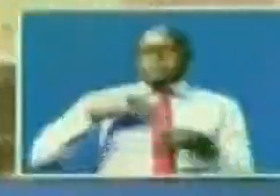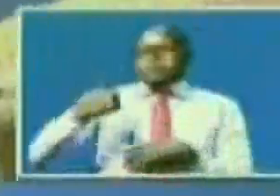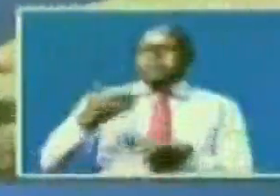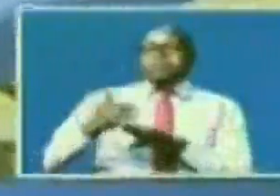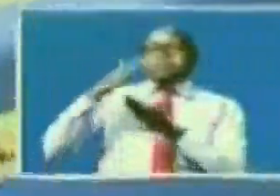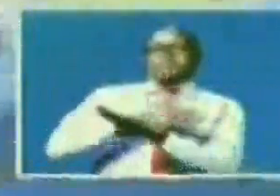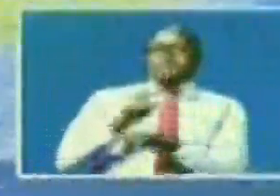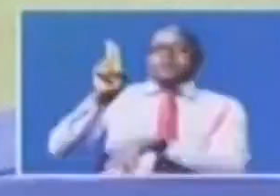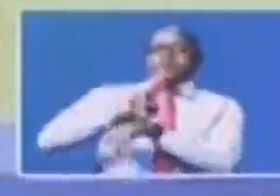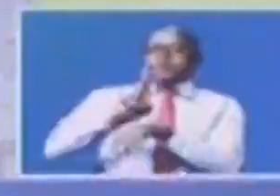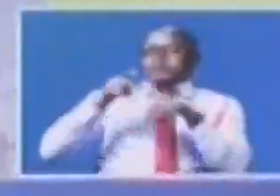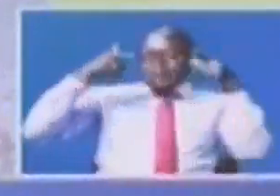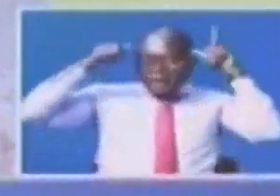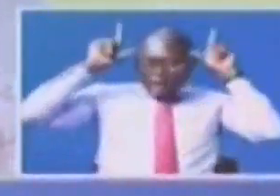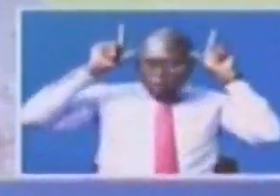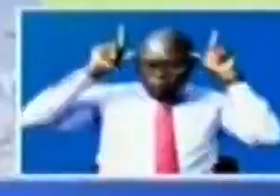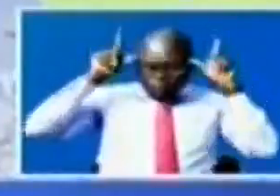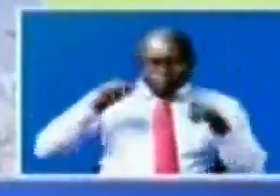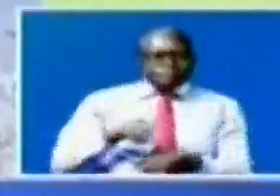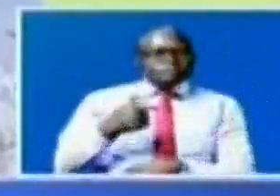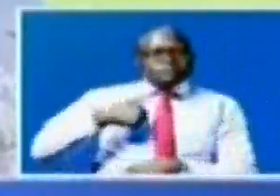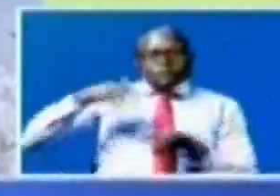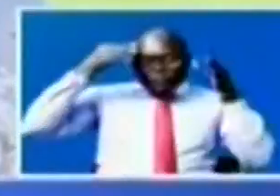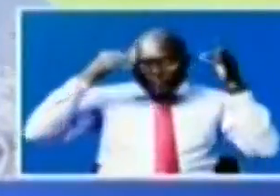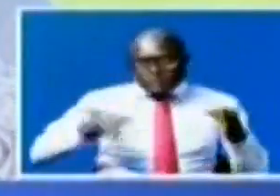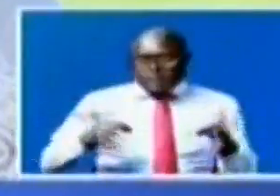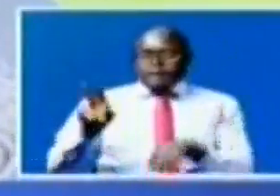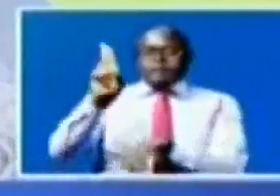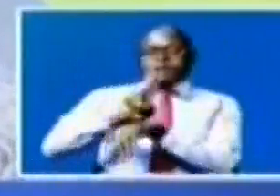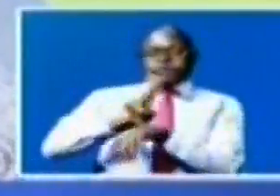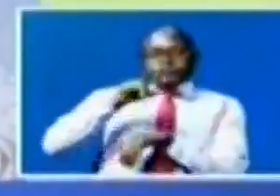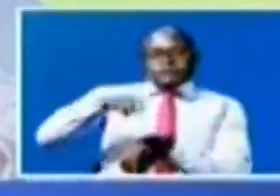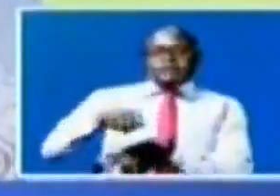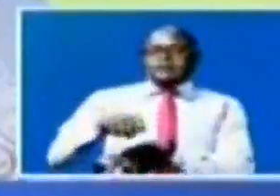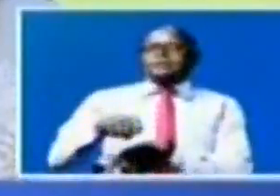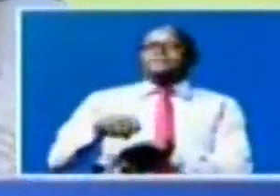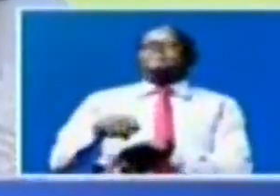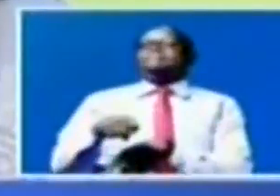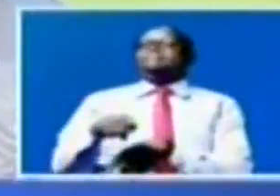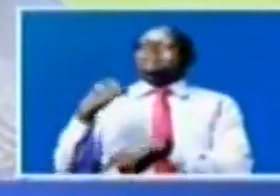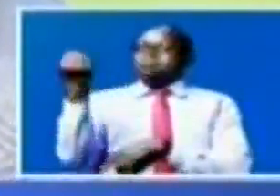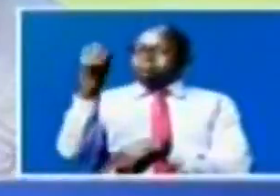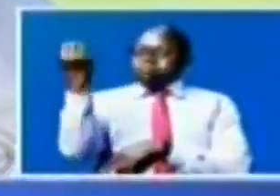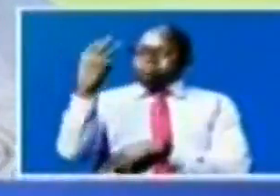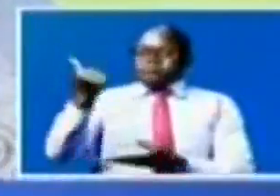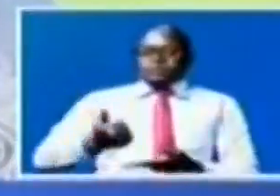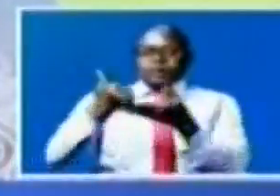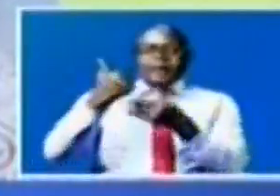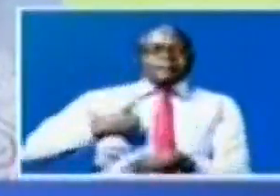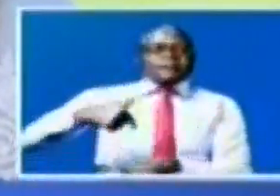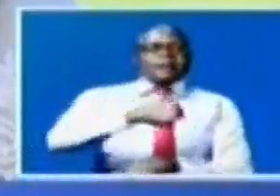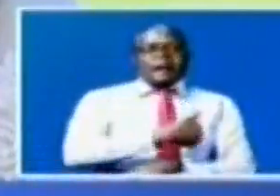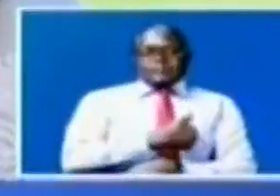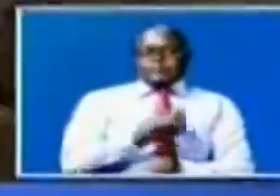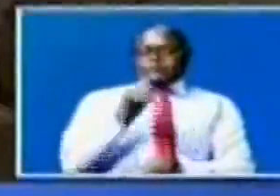wamezoea kutumia ng'ombe kulima. Tukaamua tutafute hizi matinga, tutengeleze hizi matinga ndogo ndogo ili wawe